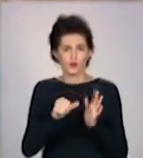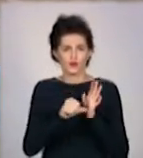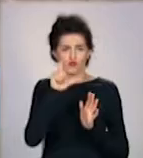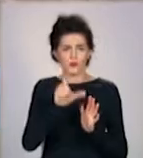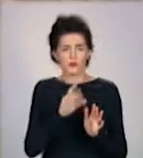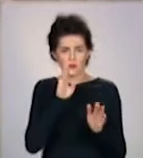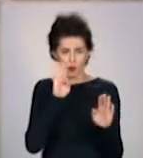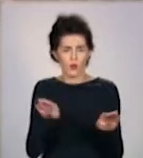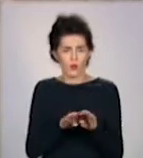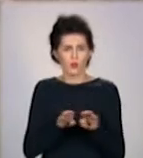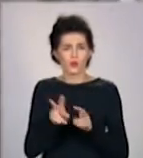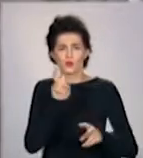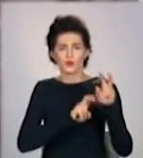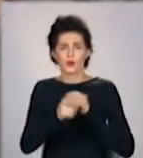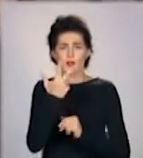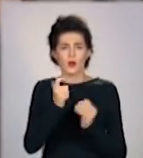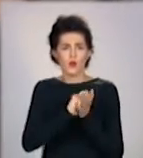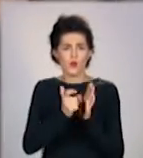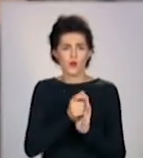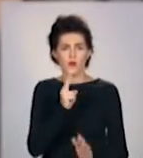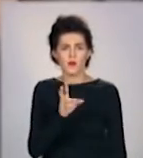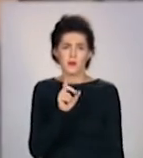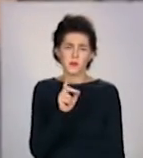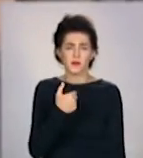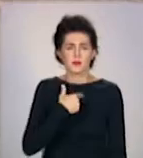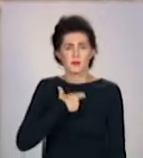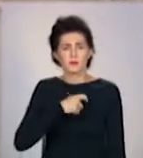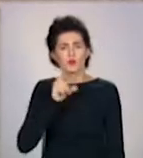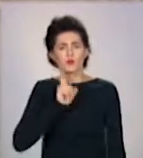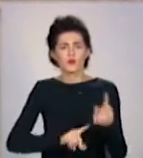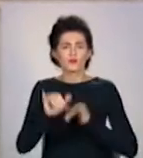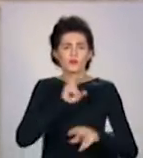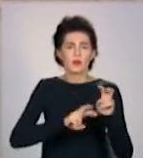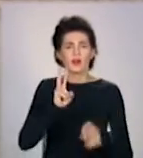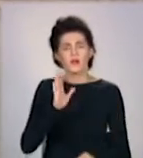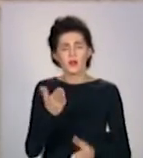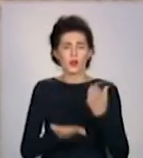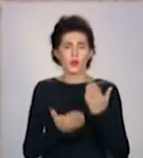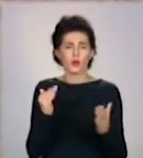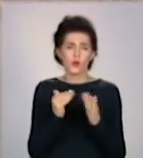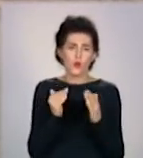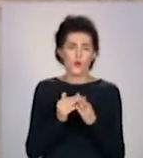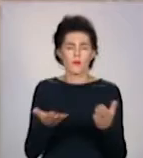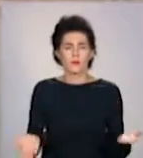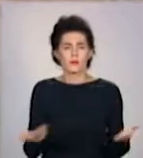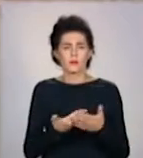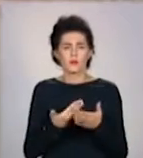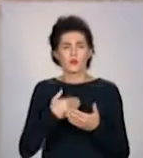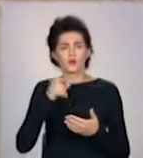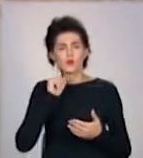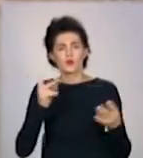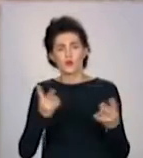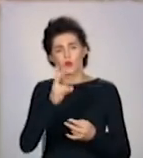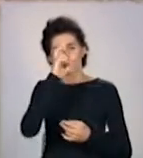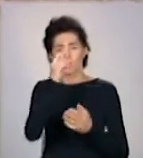как минимум хотя бы трехкомнатно. Я бы с удовольствием взял бы там всех, какой-то или дом, или квартиру. Я живу там по какой-то